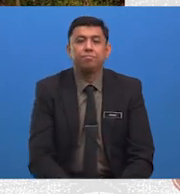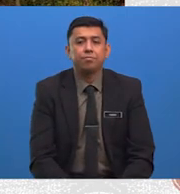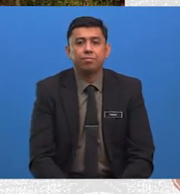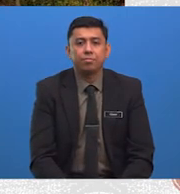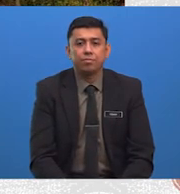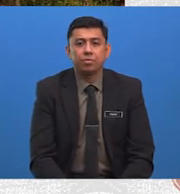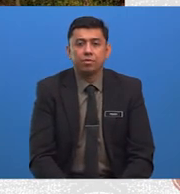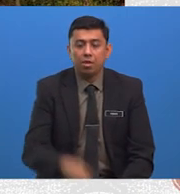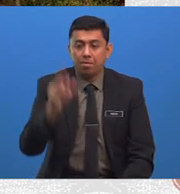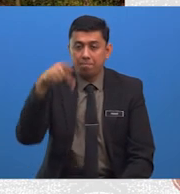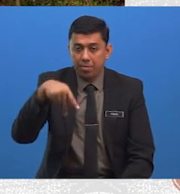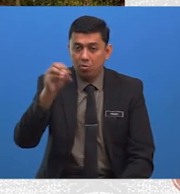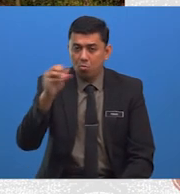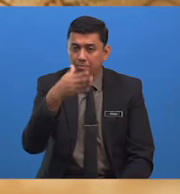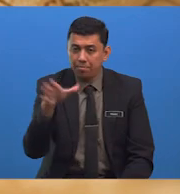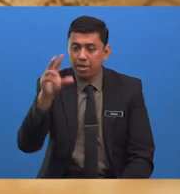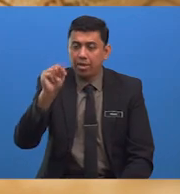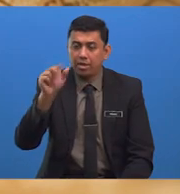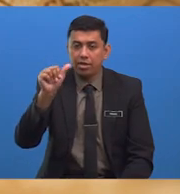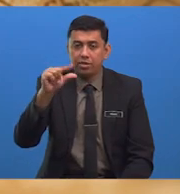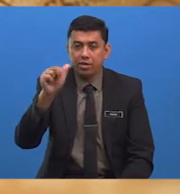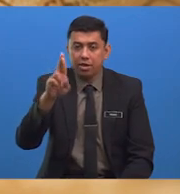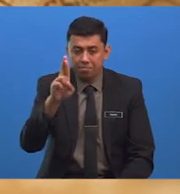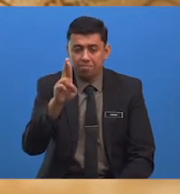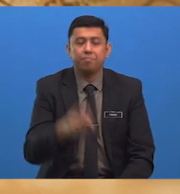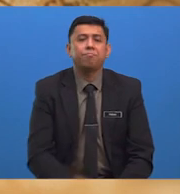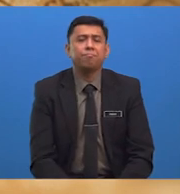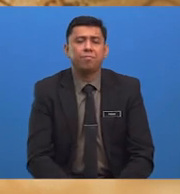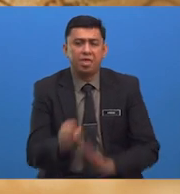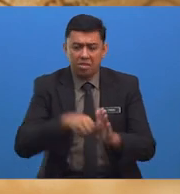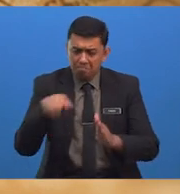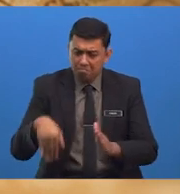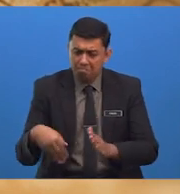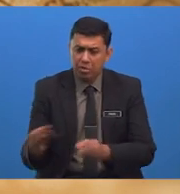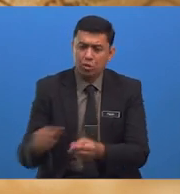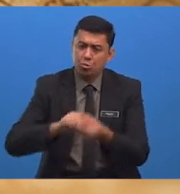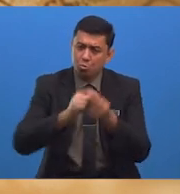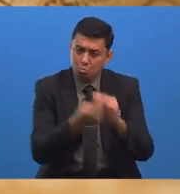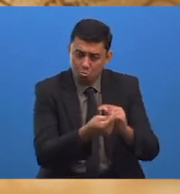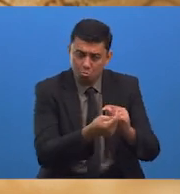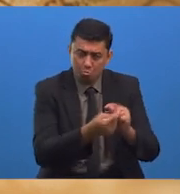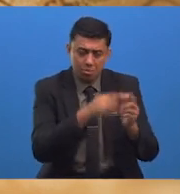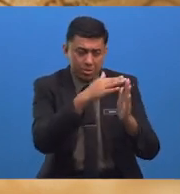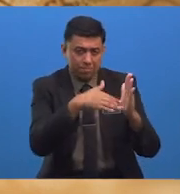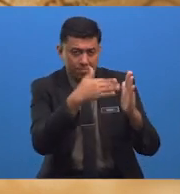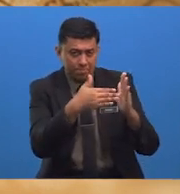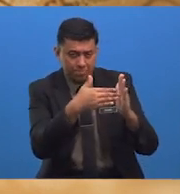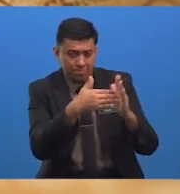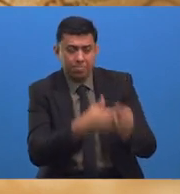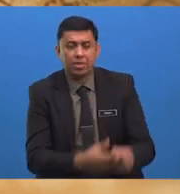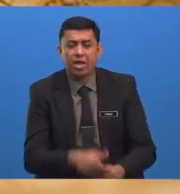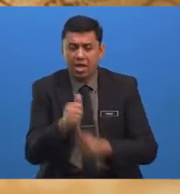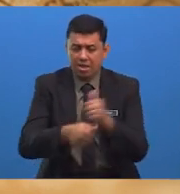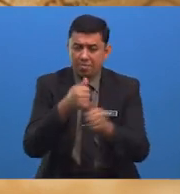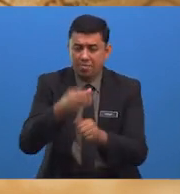dan Candi Po Naga. Murid-murid, sebelum kita beralih mengkaji seni bina kerajaan alam Melayu